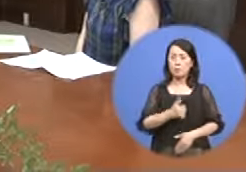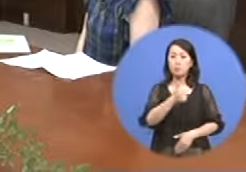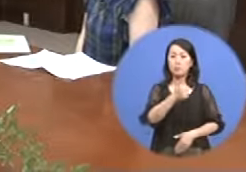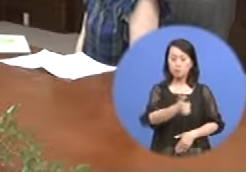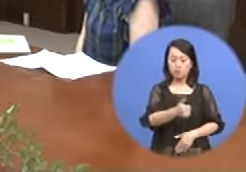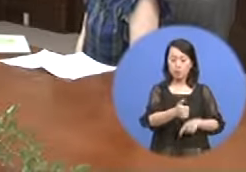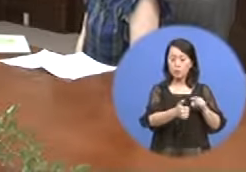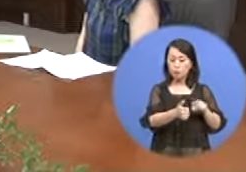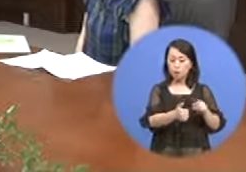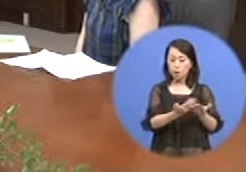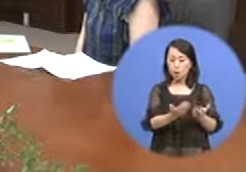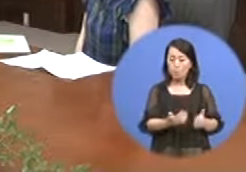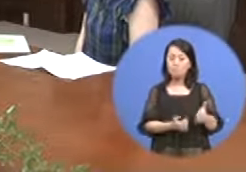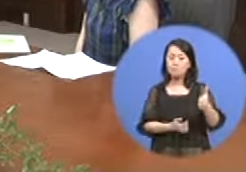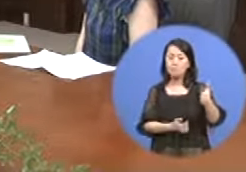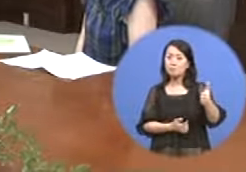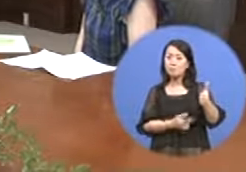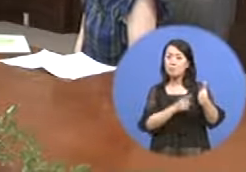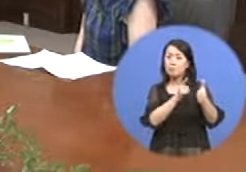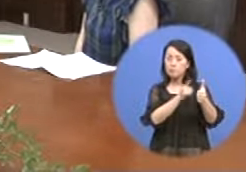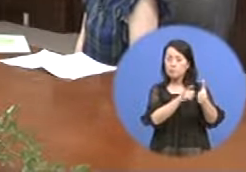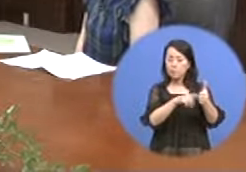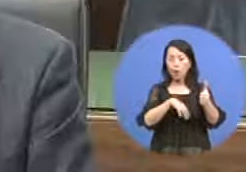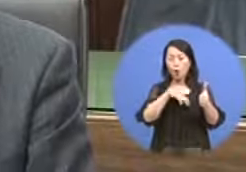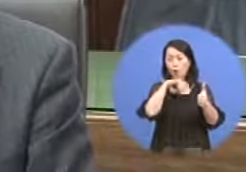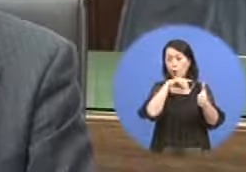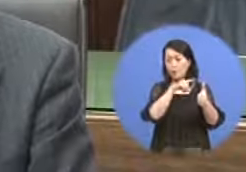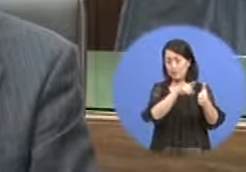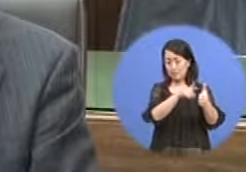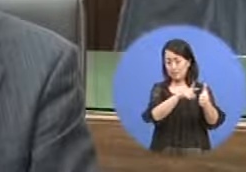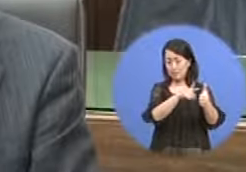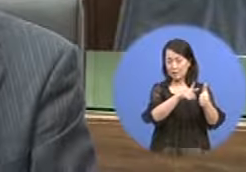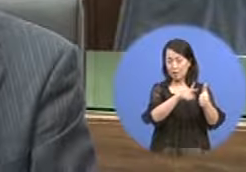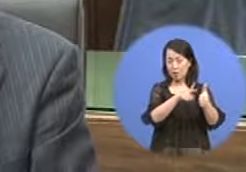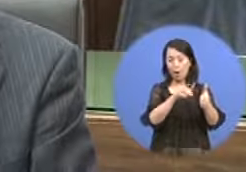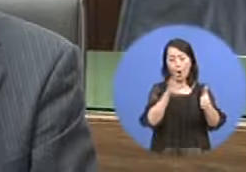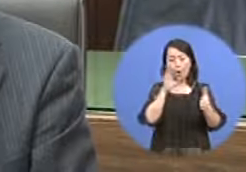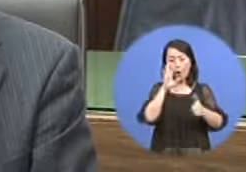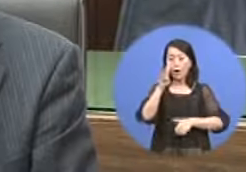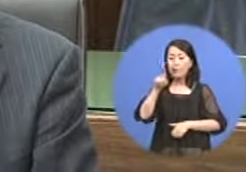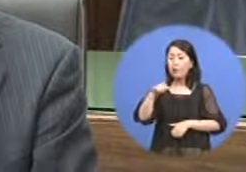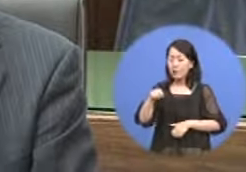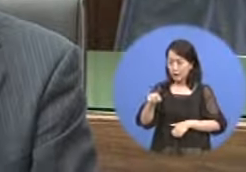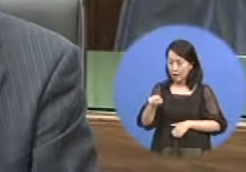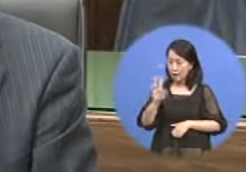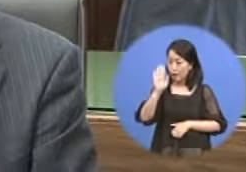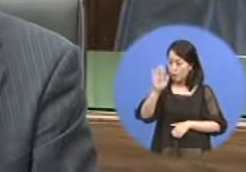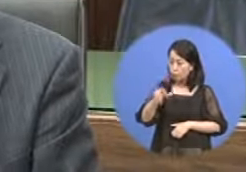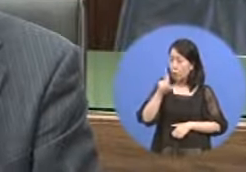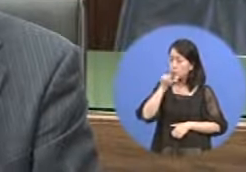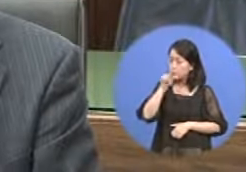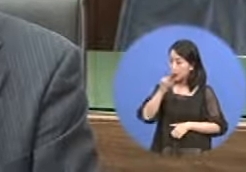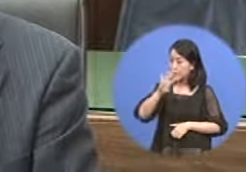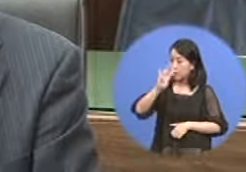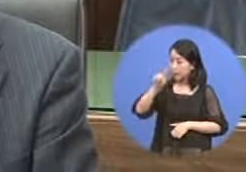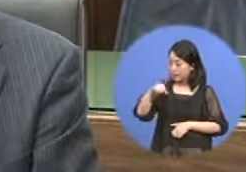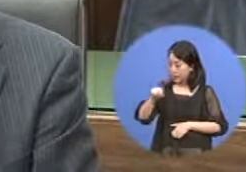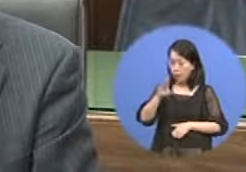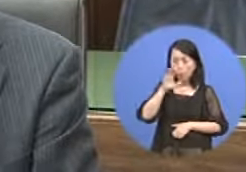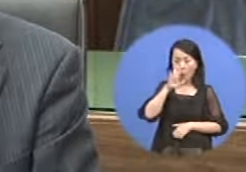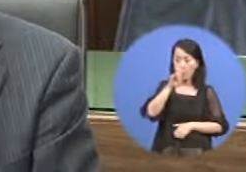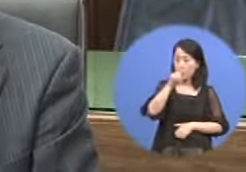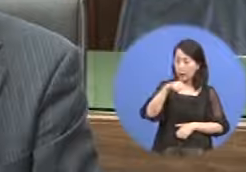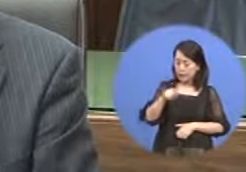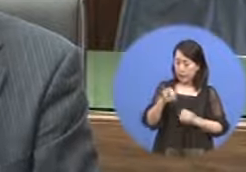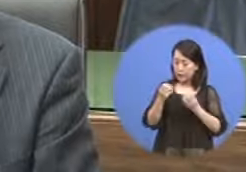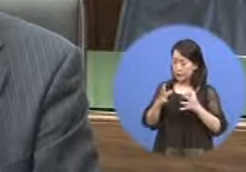主、 はい、 かなりお年の方です、 はい、 その方が和歌山県って昔田辺県と和歌山県と新宮